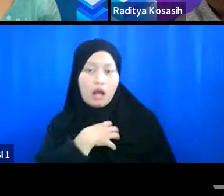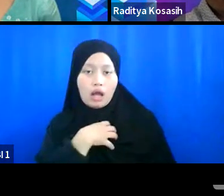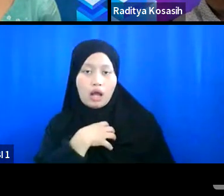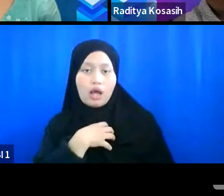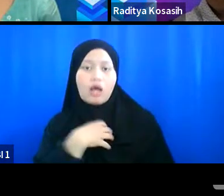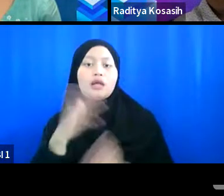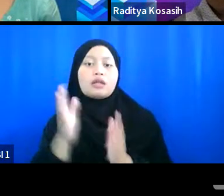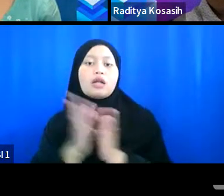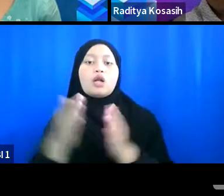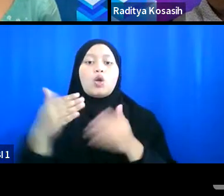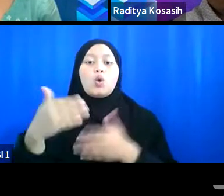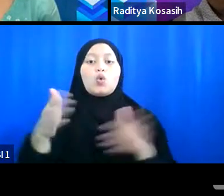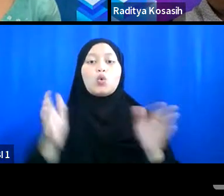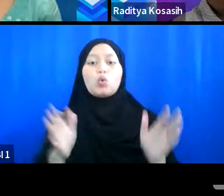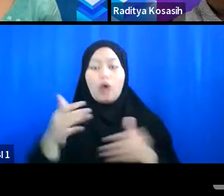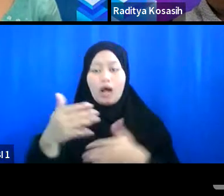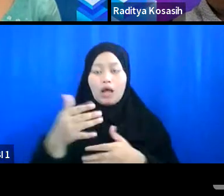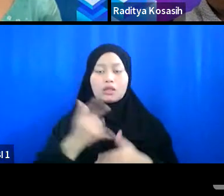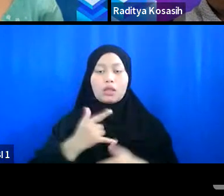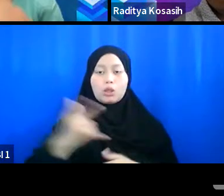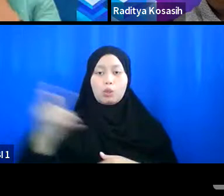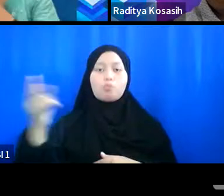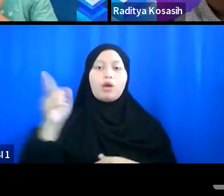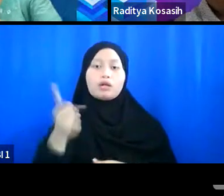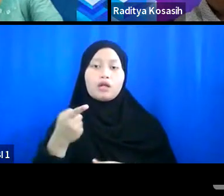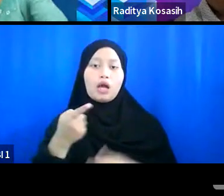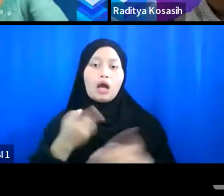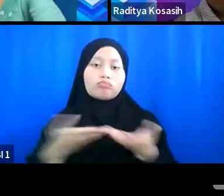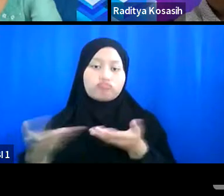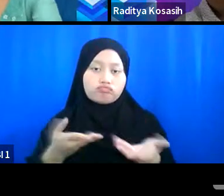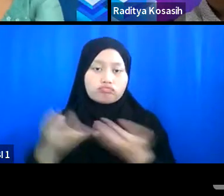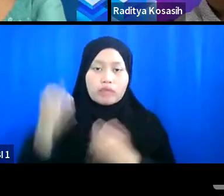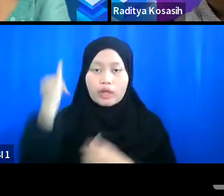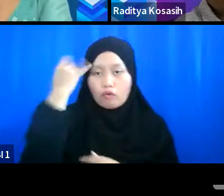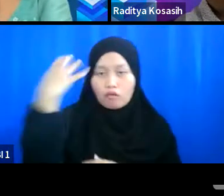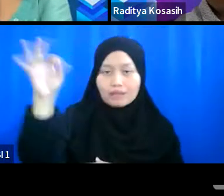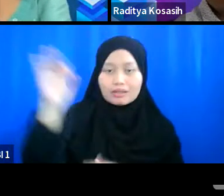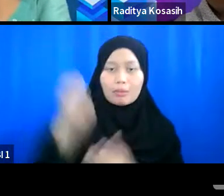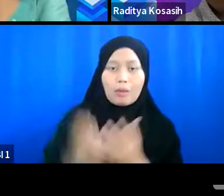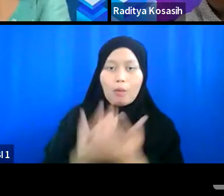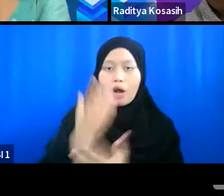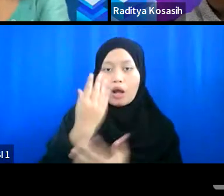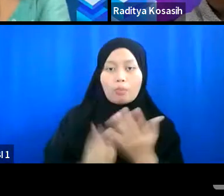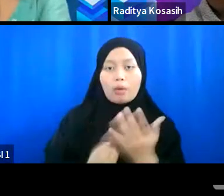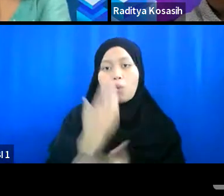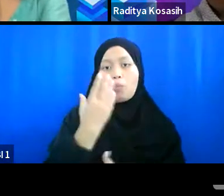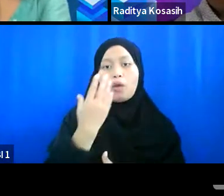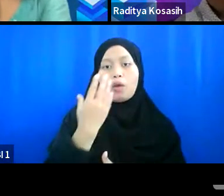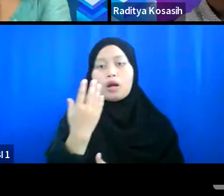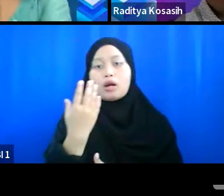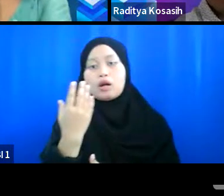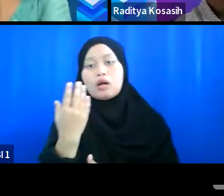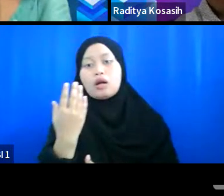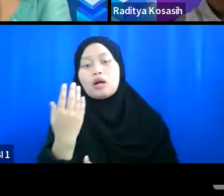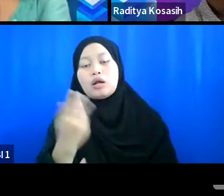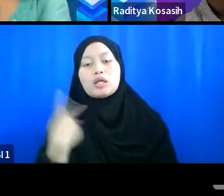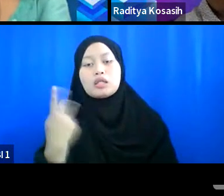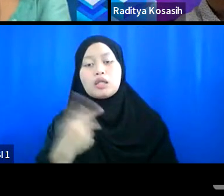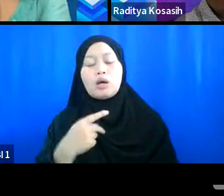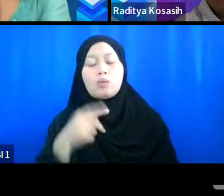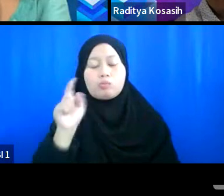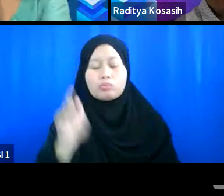uang untuk bisa tetap terjadinya inovasi inovasi dan pengembangan panjang bahkan bahkan memutuskan kita semua